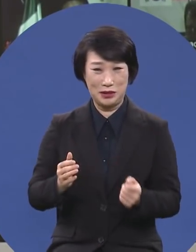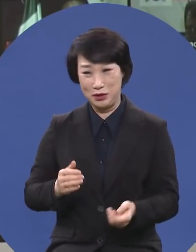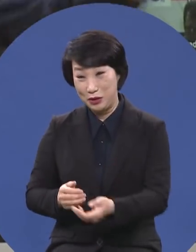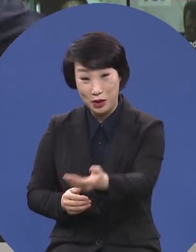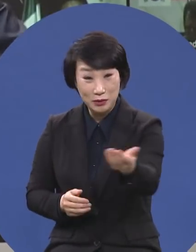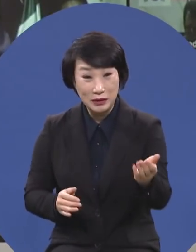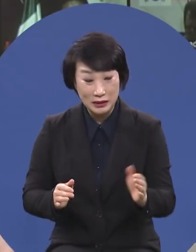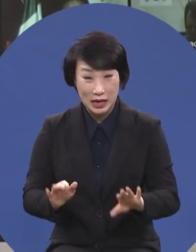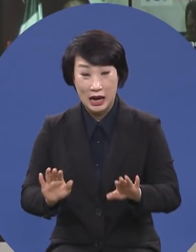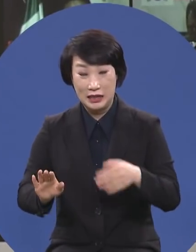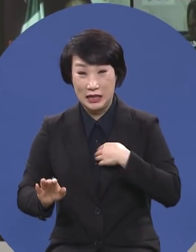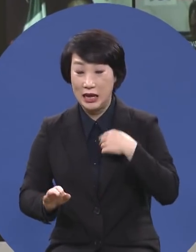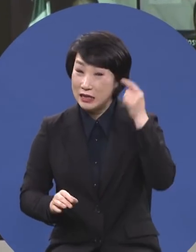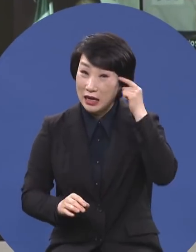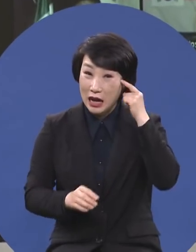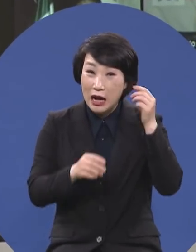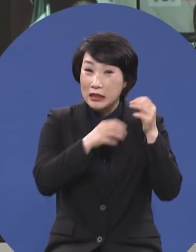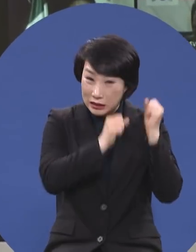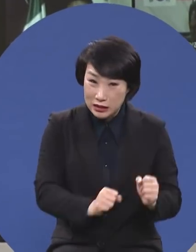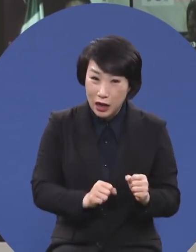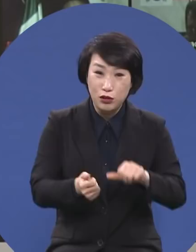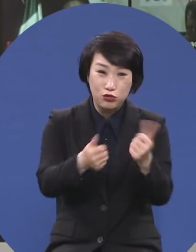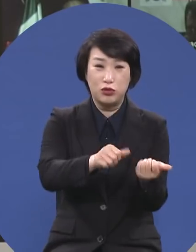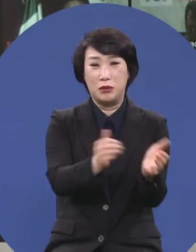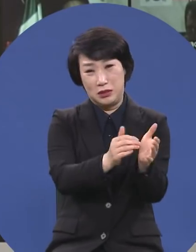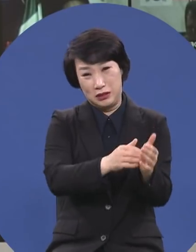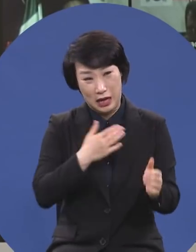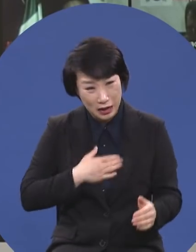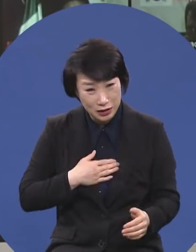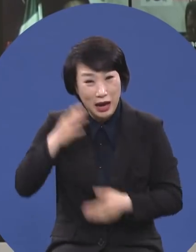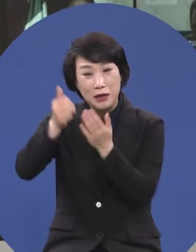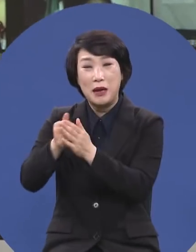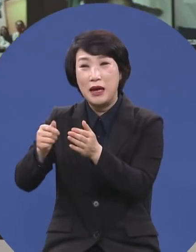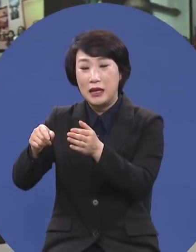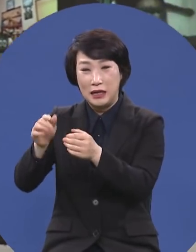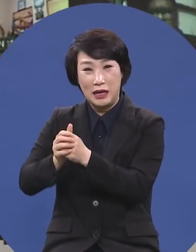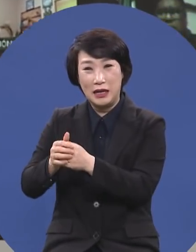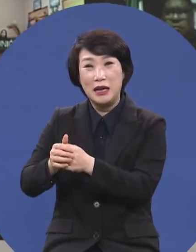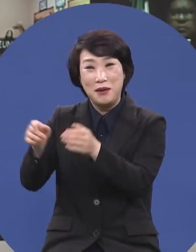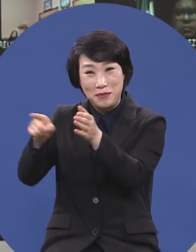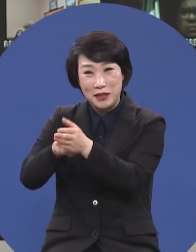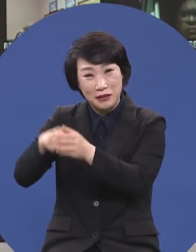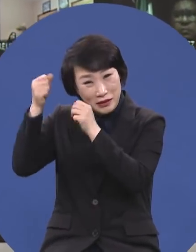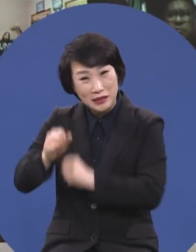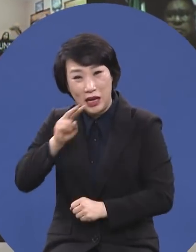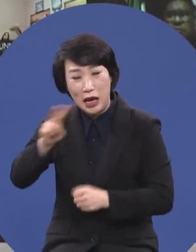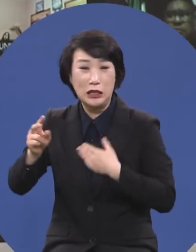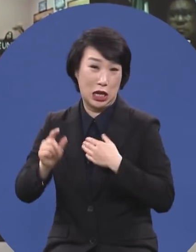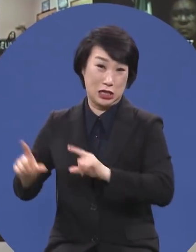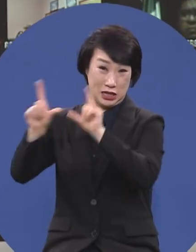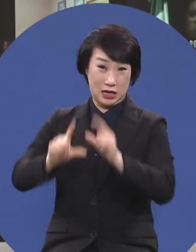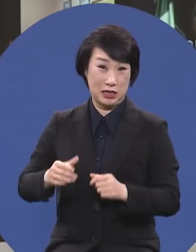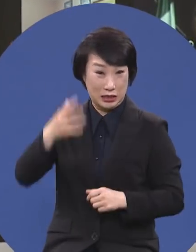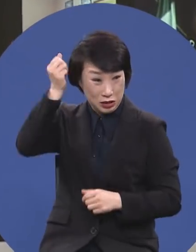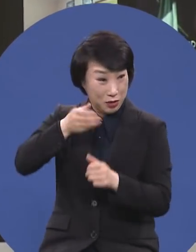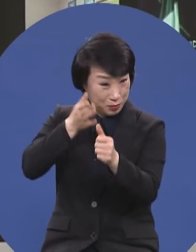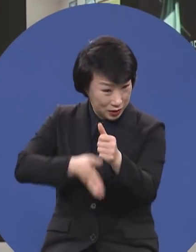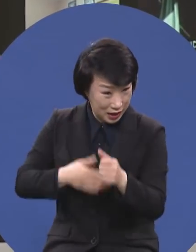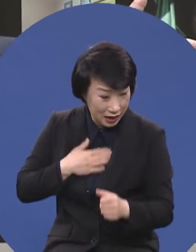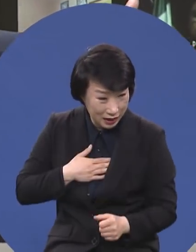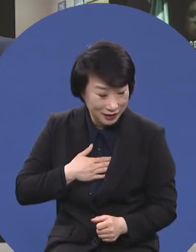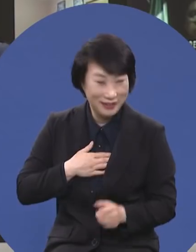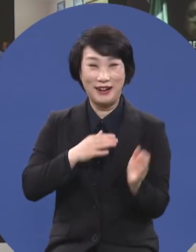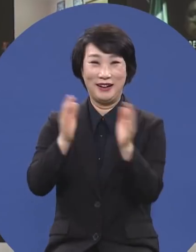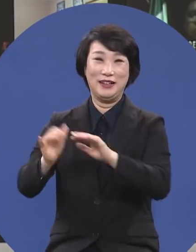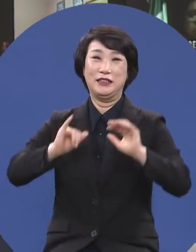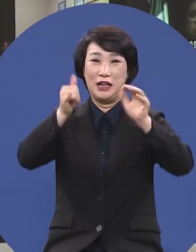신념은 의지하면 죽음밖에 없어. 하나님의 신앙을 의지하여 내가 산다는 사실을 알아야 돼.